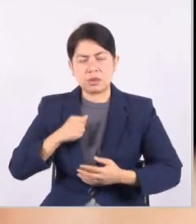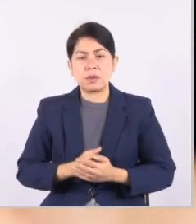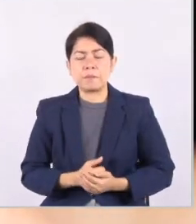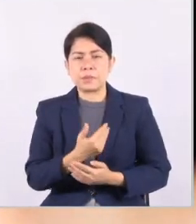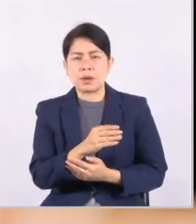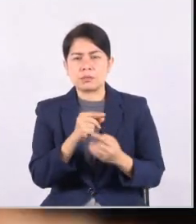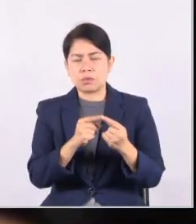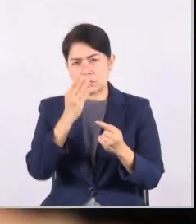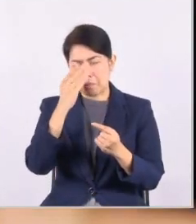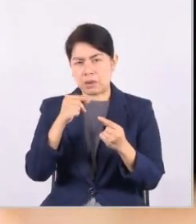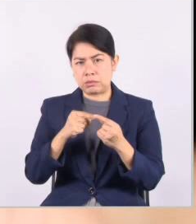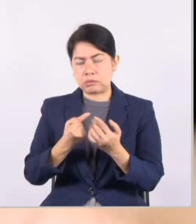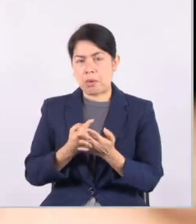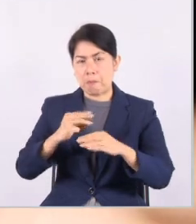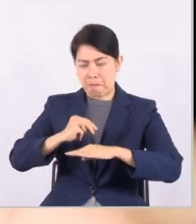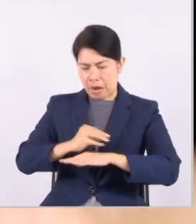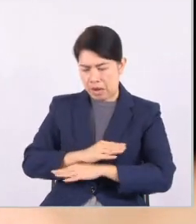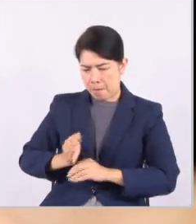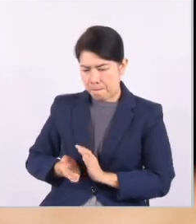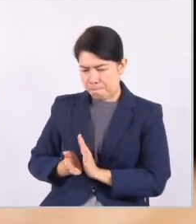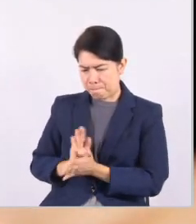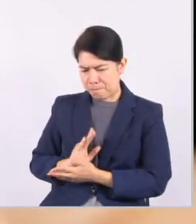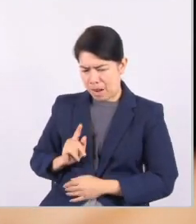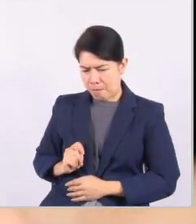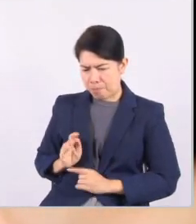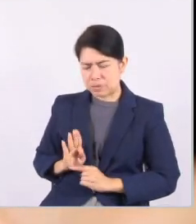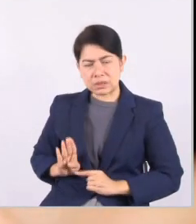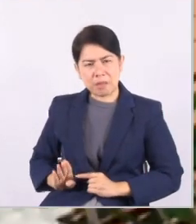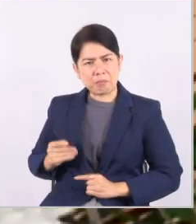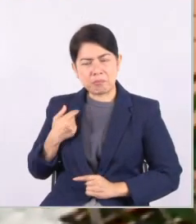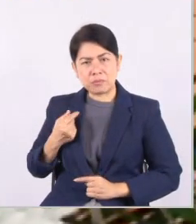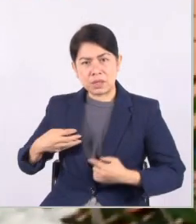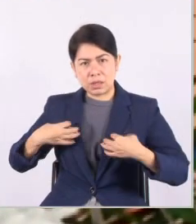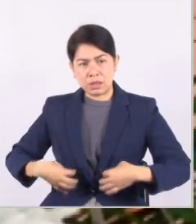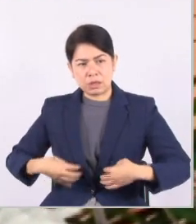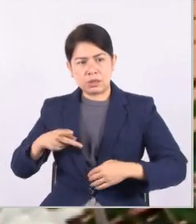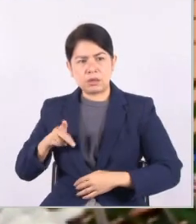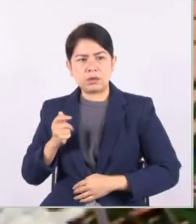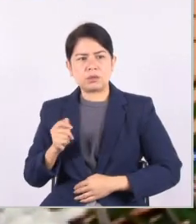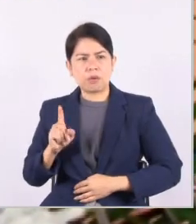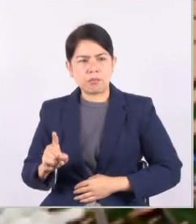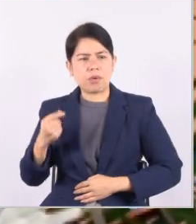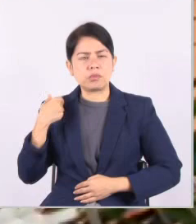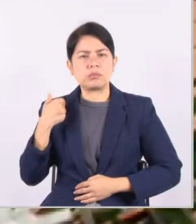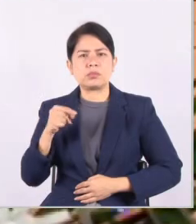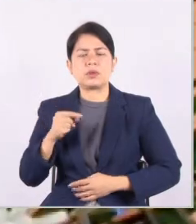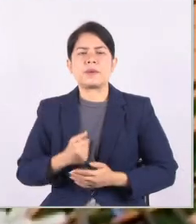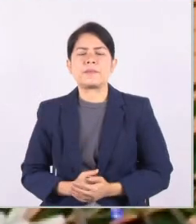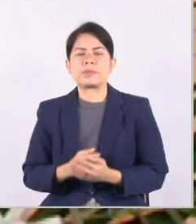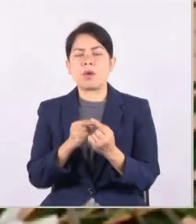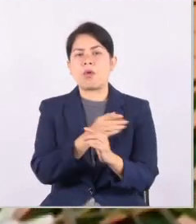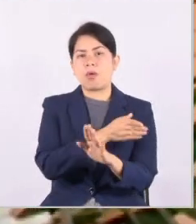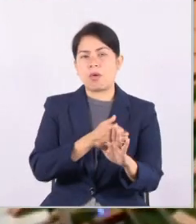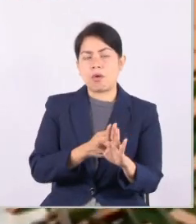ตับกระดูกและปอดพี่สาวไม่เคยร้องหรือบ่นว่าเจ็บปวดเลยค่ะแค่บอกว่าเหนื่อยด้วยอาการป่วยเท่านั้นก่อนจะเสียชีวิต3